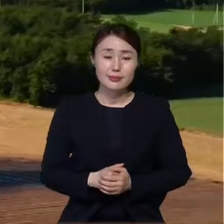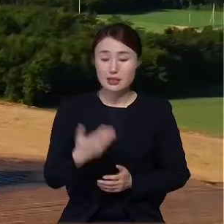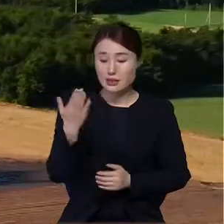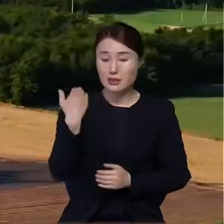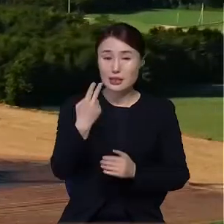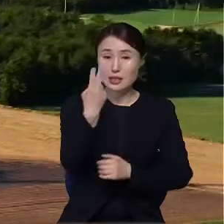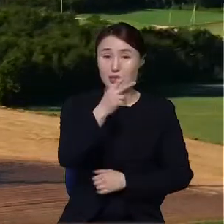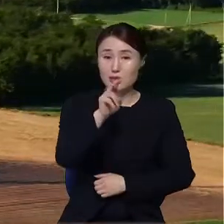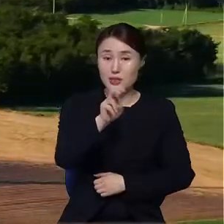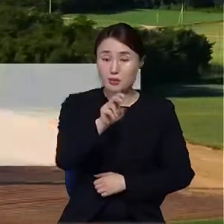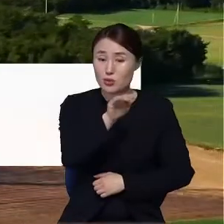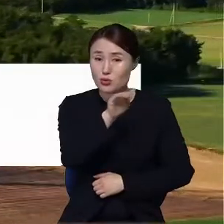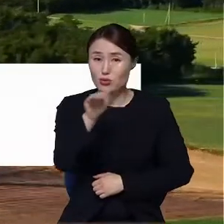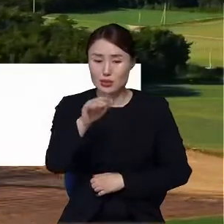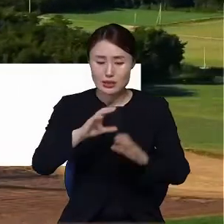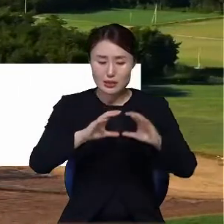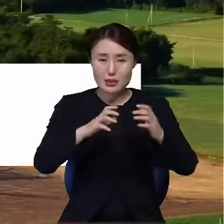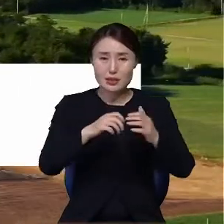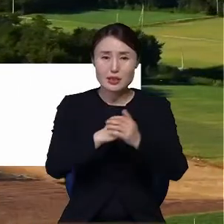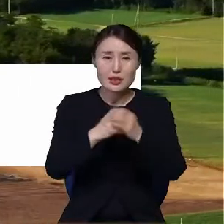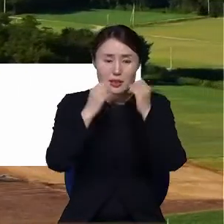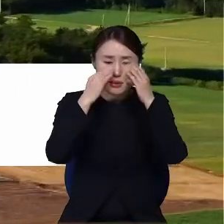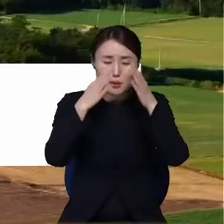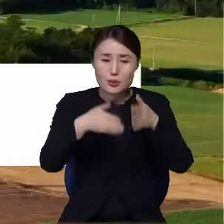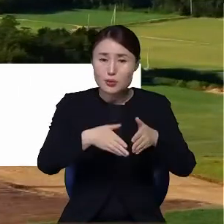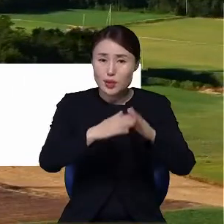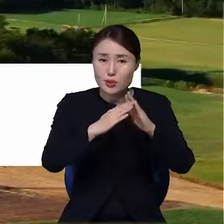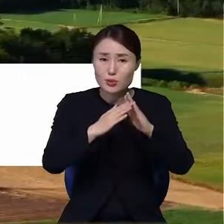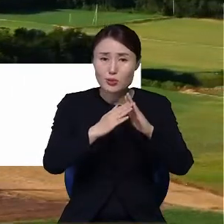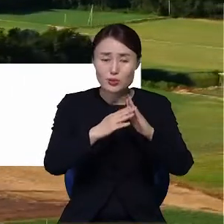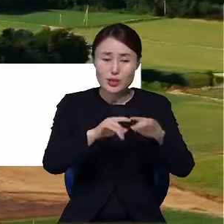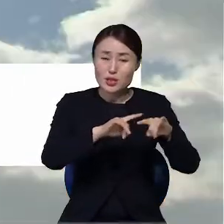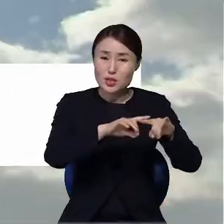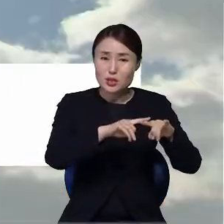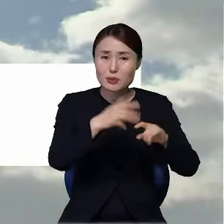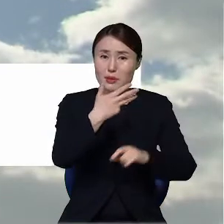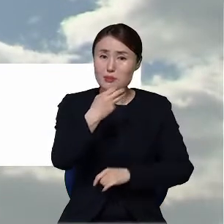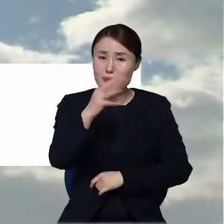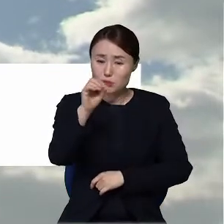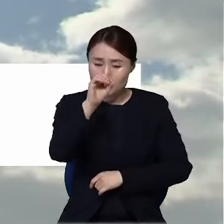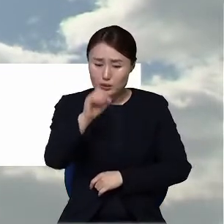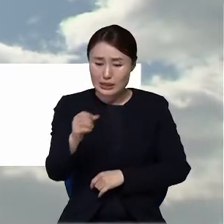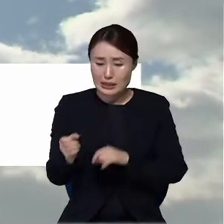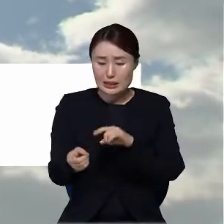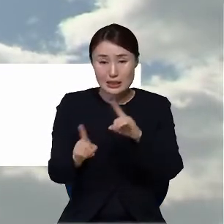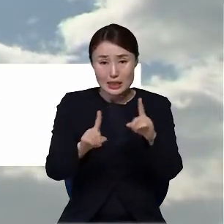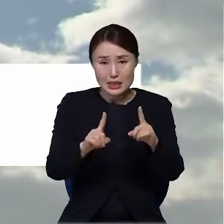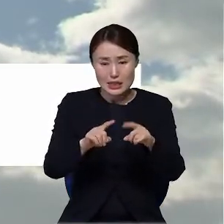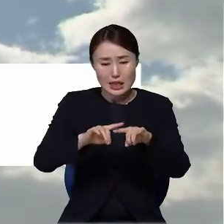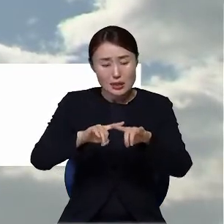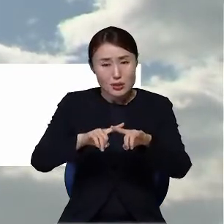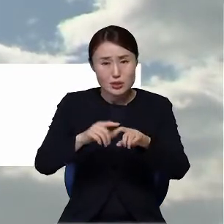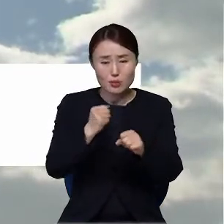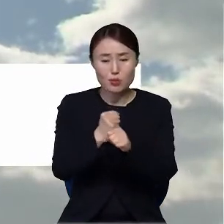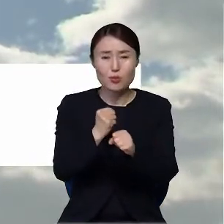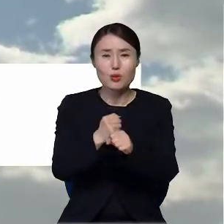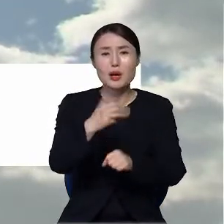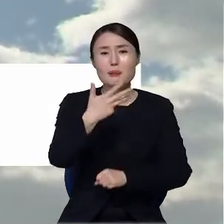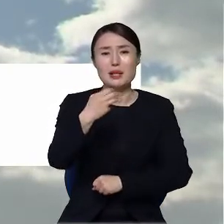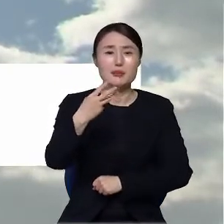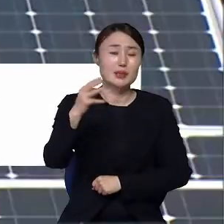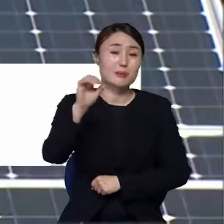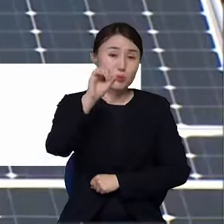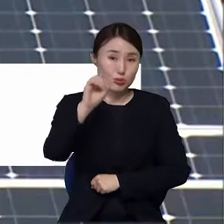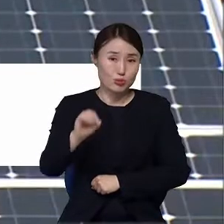지난 2020년 기준 세계적으로 새로 들어선 에너지 설치 용량에서 재생에너지가 차지한 비율은